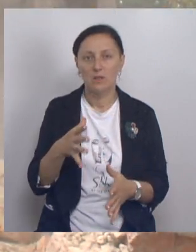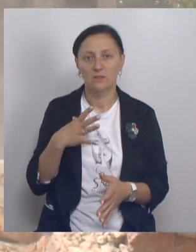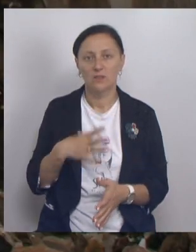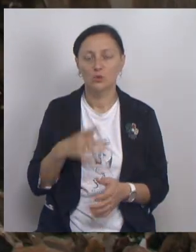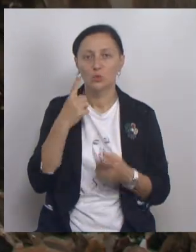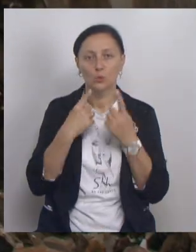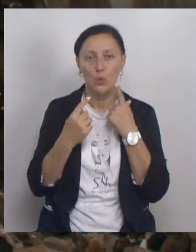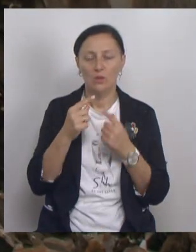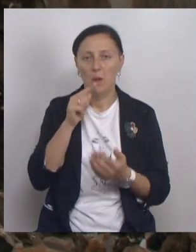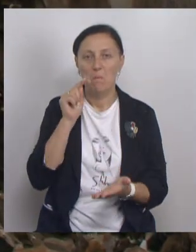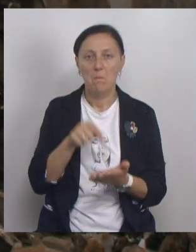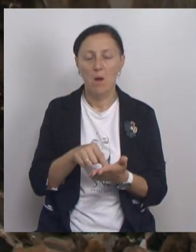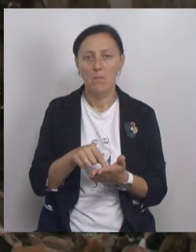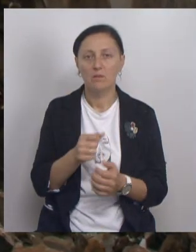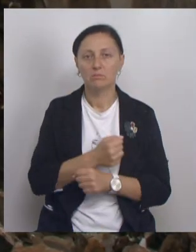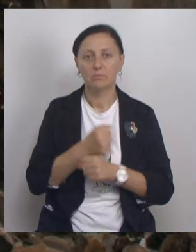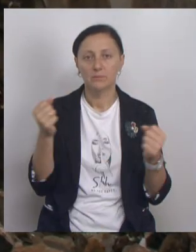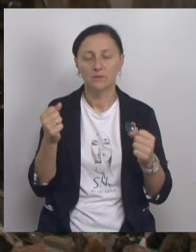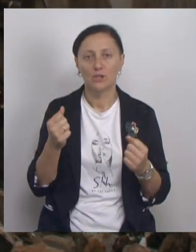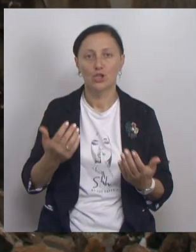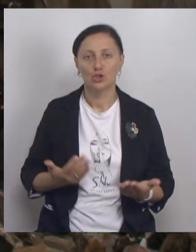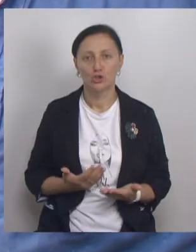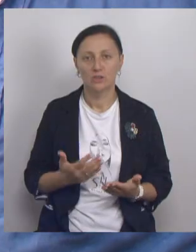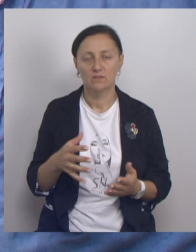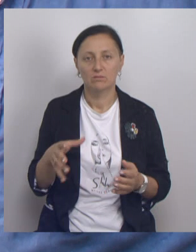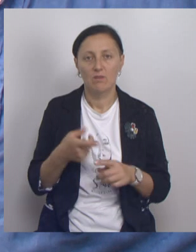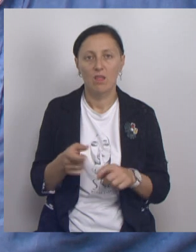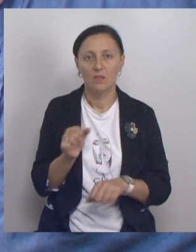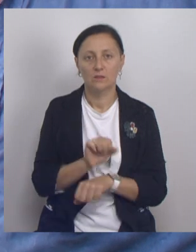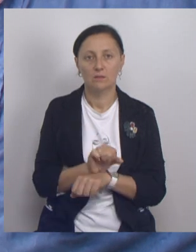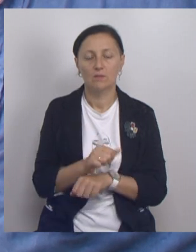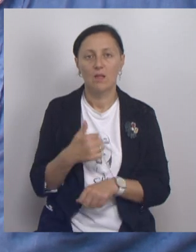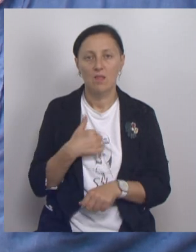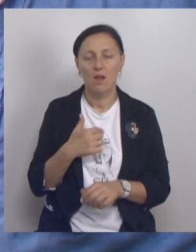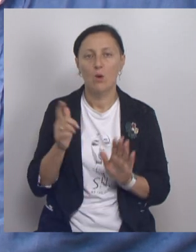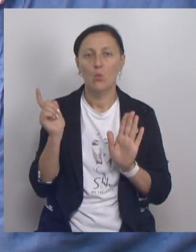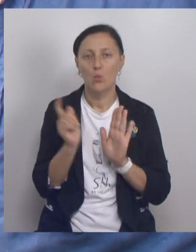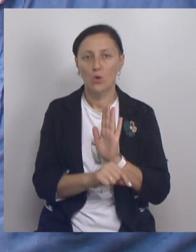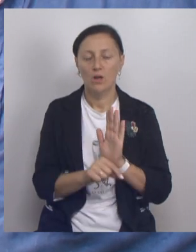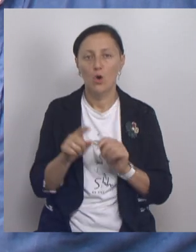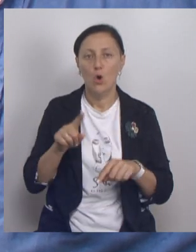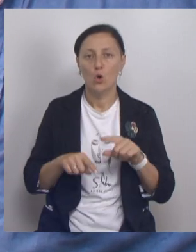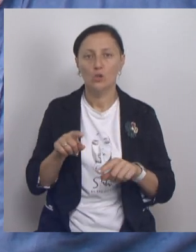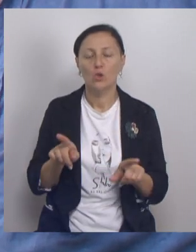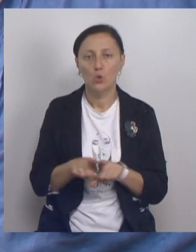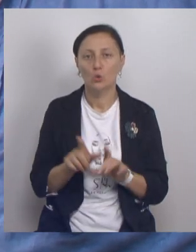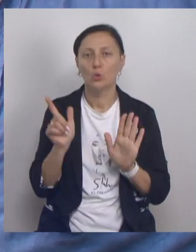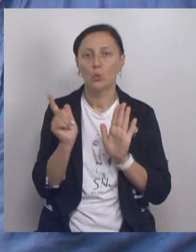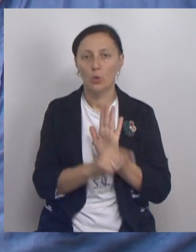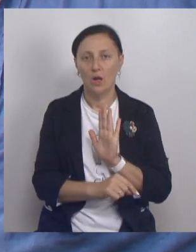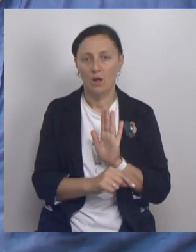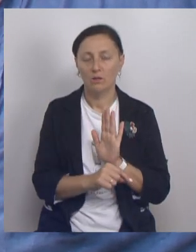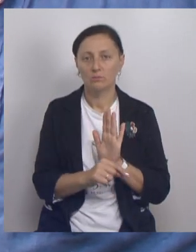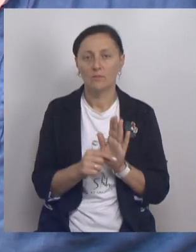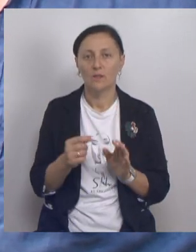Несколько прямых попаданий украинских снарядов, и жизнь здесь замерла. Я уезжал, родители тоже уехали. Не было на